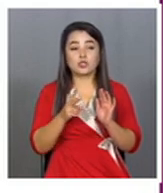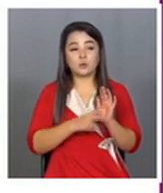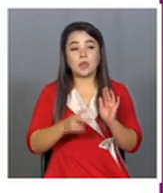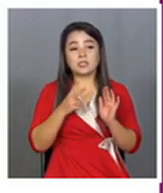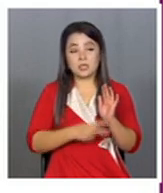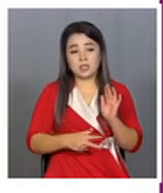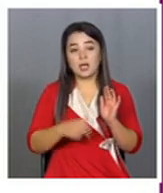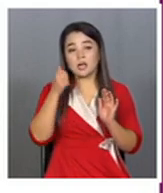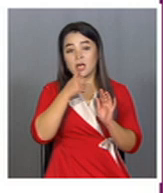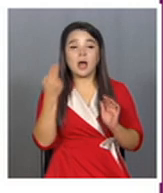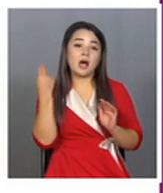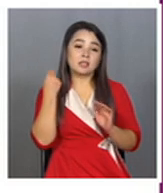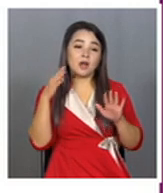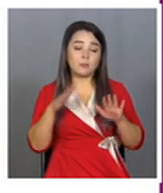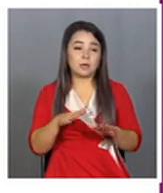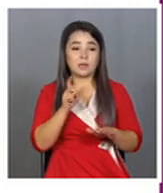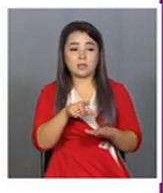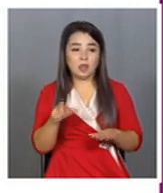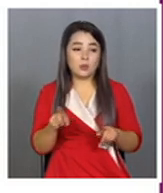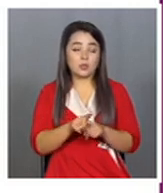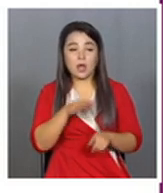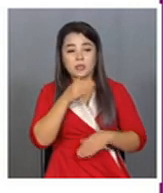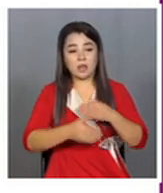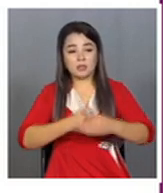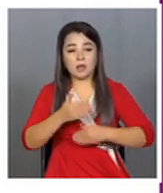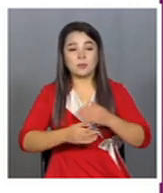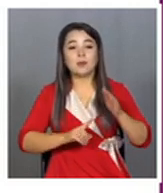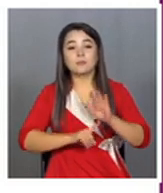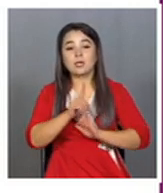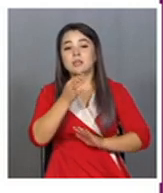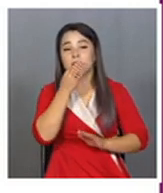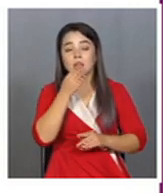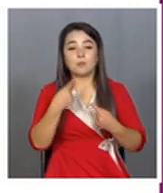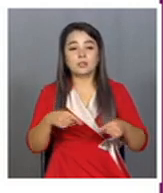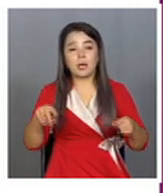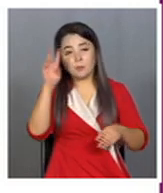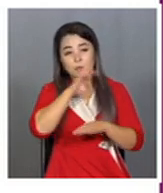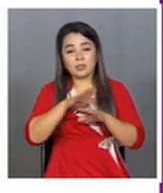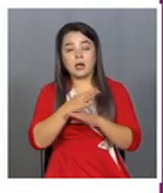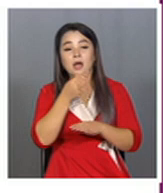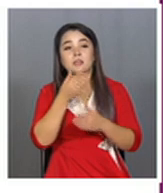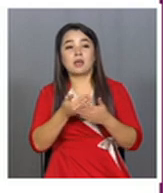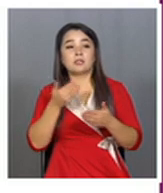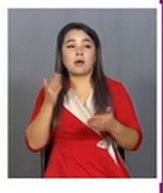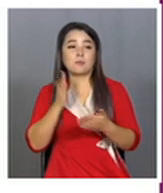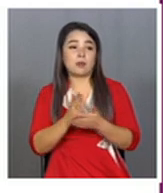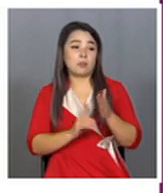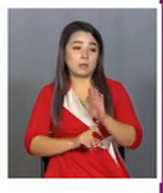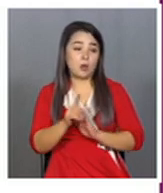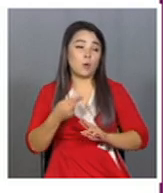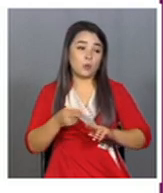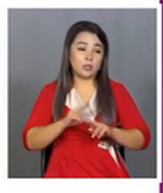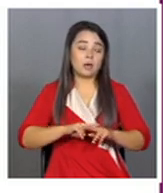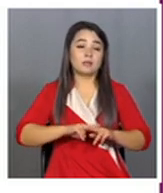1680-1780 жылдары Англияда ағартушылық кезең ертерек басталды басқа мемлекеттерден қарағанда. Содан